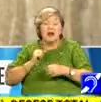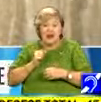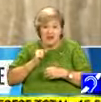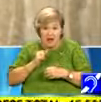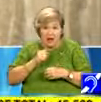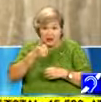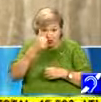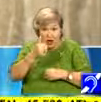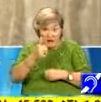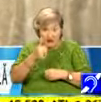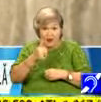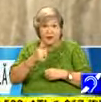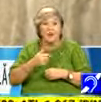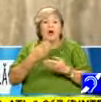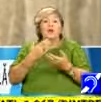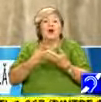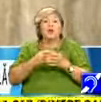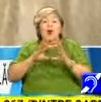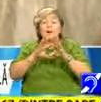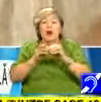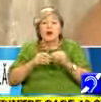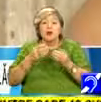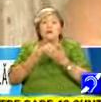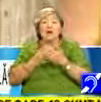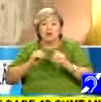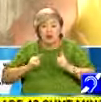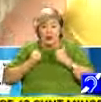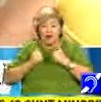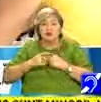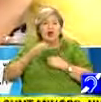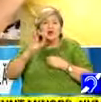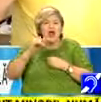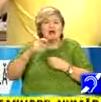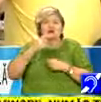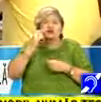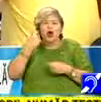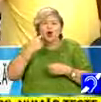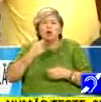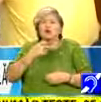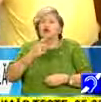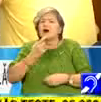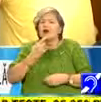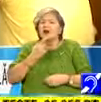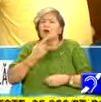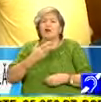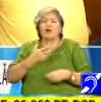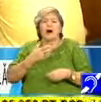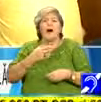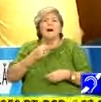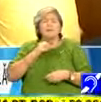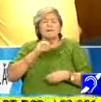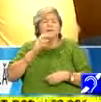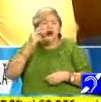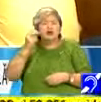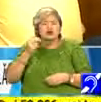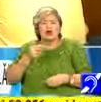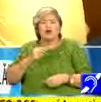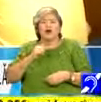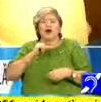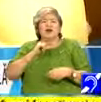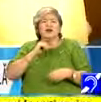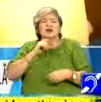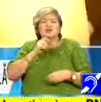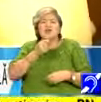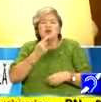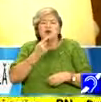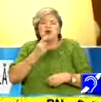6 spitale militare din țară, din Iași, Cluj-Napoca, Constanța, Craiova, Brașov și Timișoara. Acest maraton